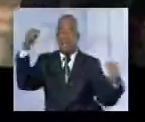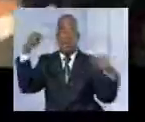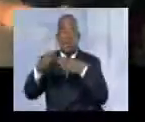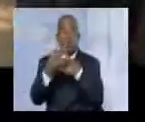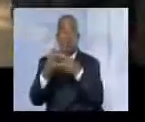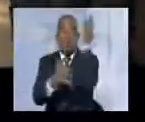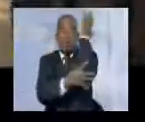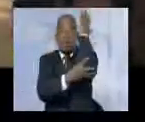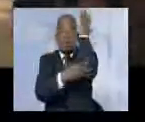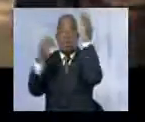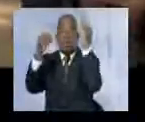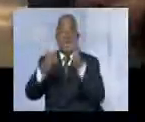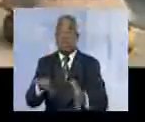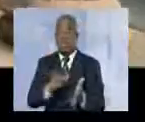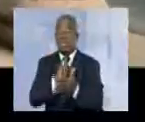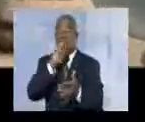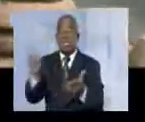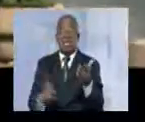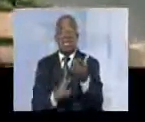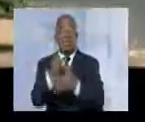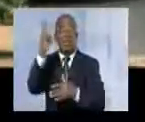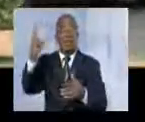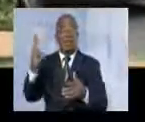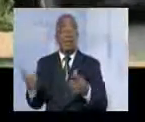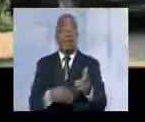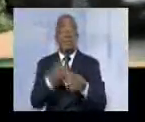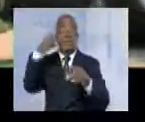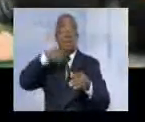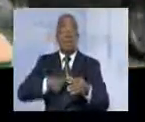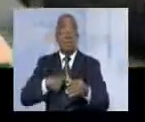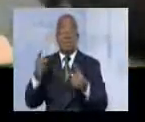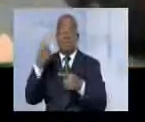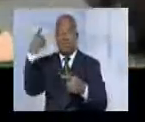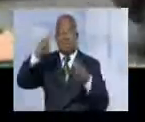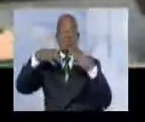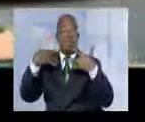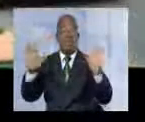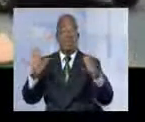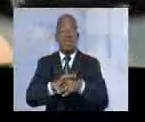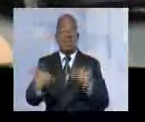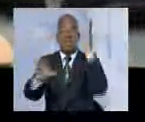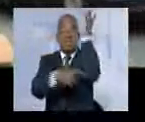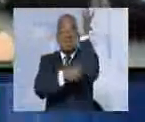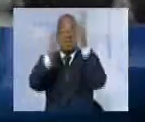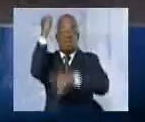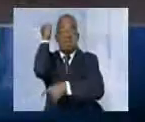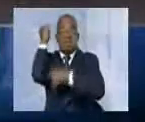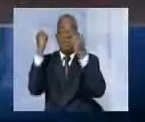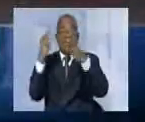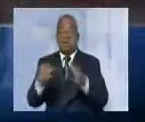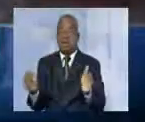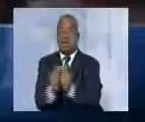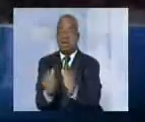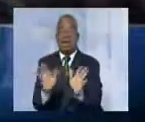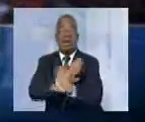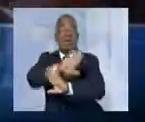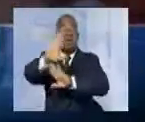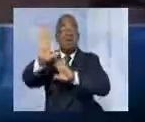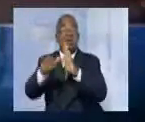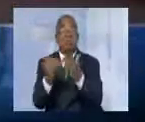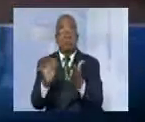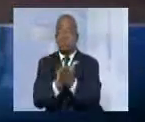la pauvreté et une réelle volonté à mettre fin à la mauvaise gouvernance et à la corruption. En dépit des remous ayant entouré ces